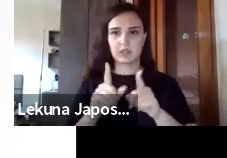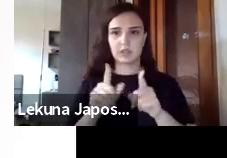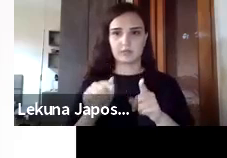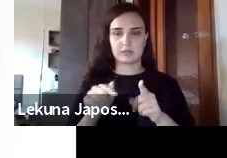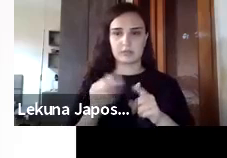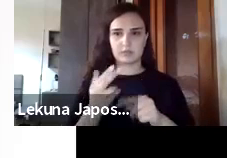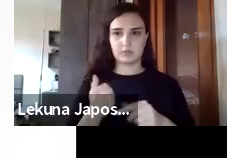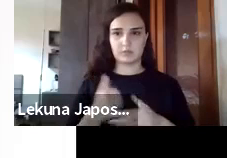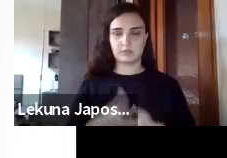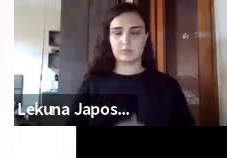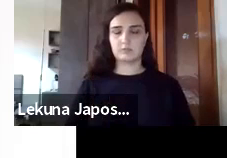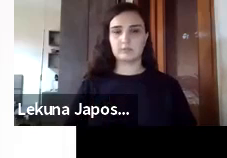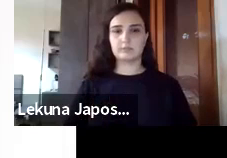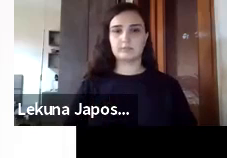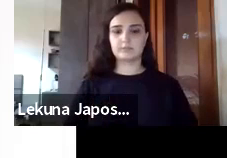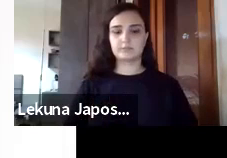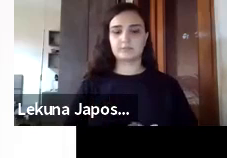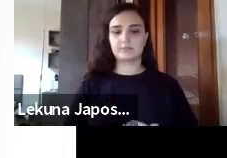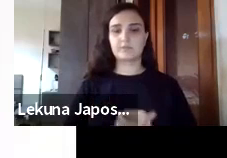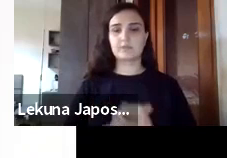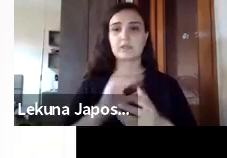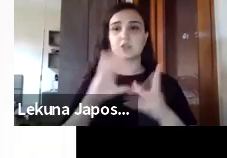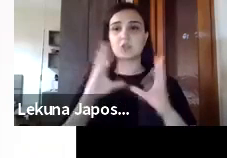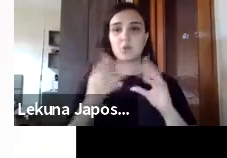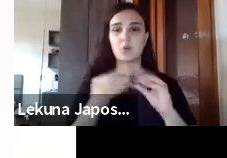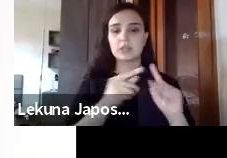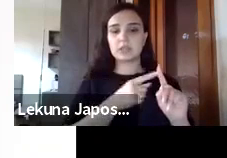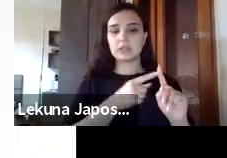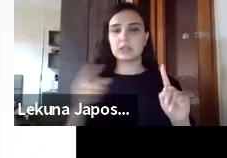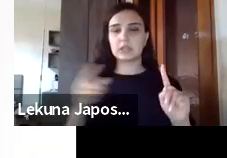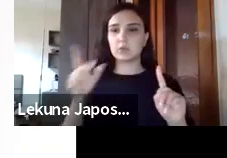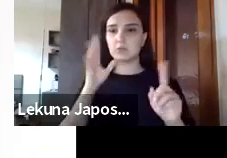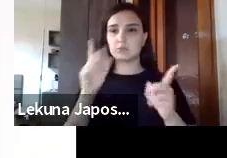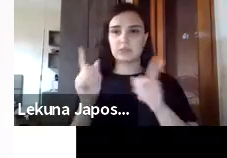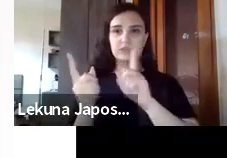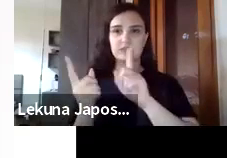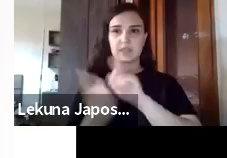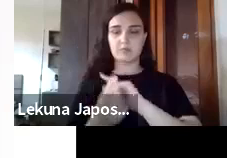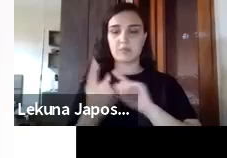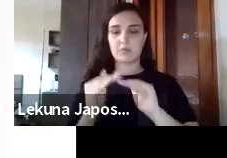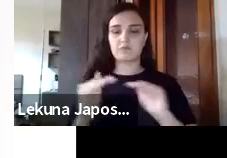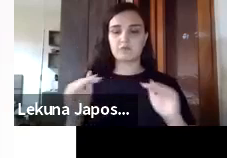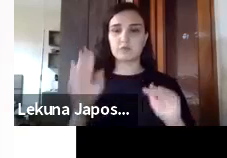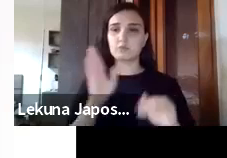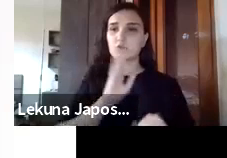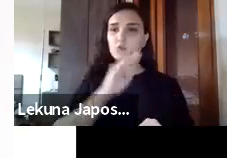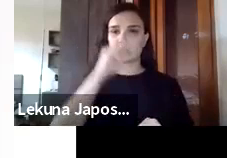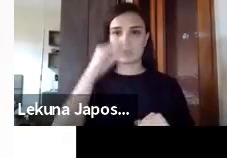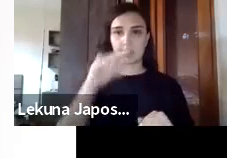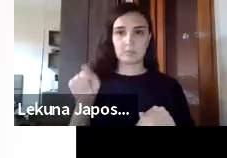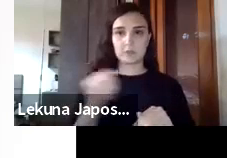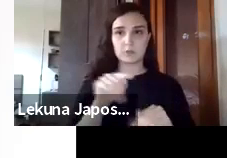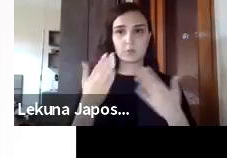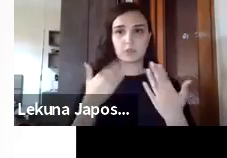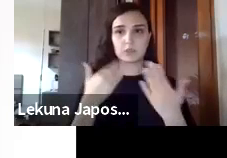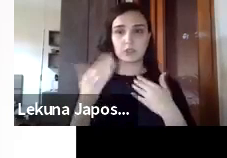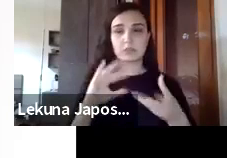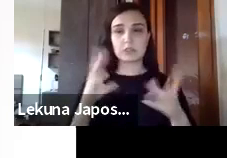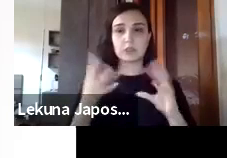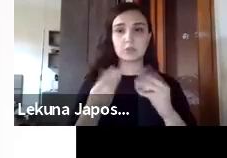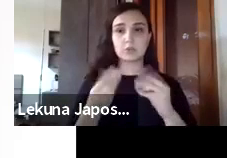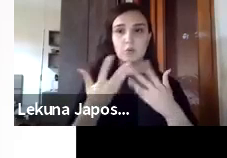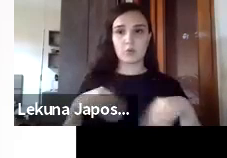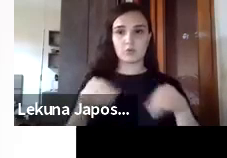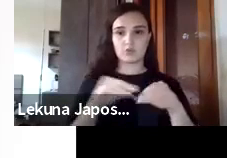ანუ ზოგადად დინამიკა იცვლება ბავშვის და მშობლის ურთიერთობის, რაც შემდეგ, რა თქმა უნდა, ზოგადად ოჯახზე